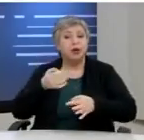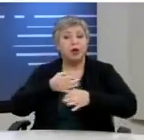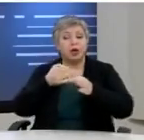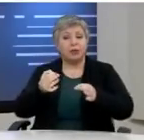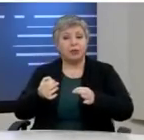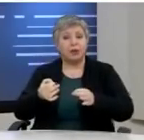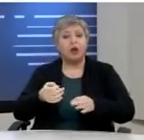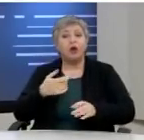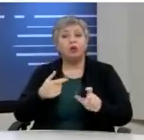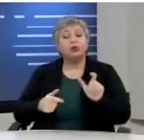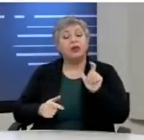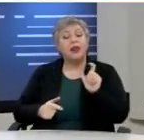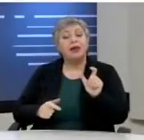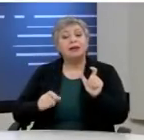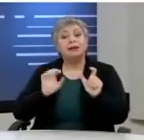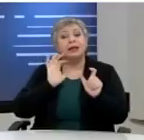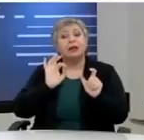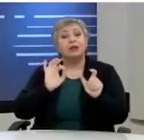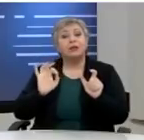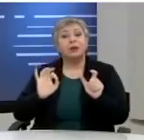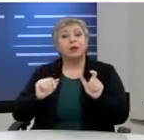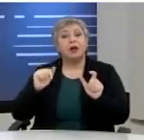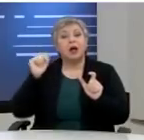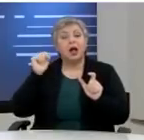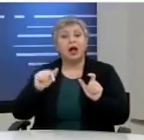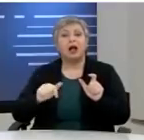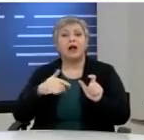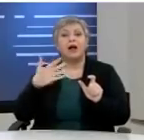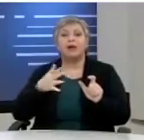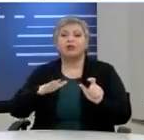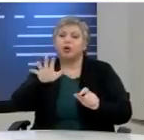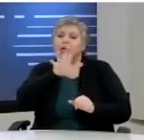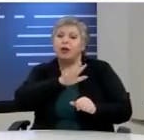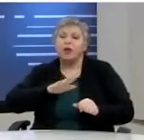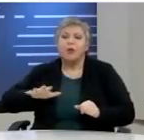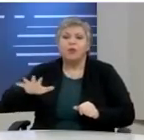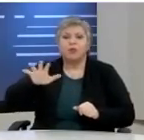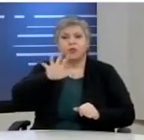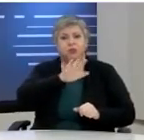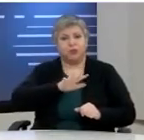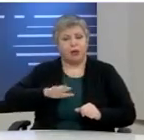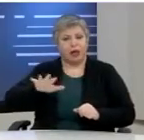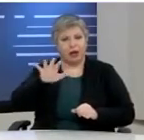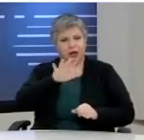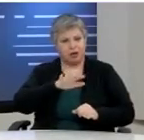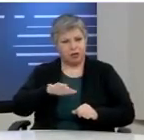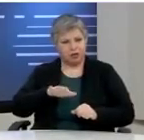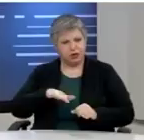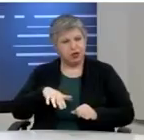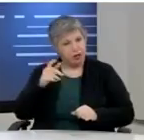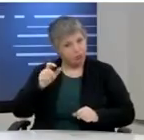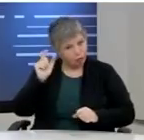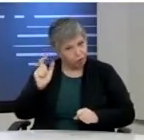ο όρος Μακεδονία χρησιμοποιήθηκε πάντα για τον καθορισμό μιας ευρύτερης γεωγραφικής περιοχής, διαβάζω απόσπασμα από παρέμβασή